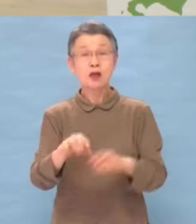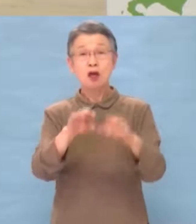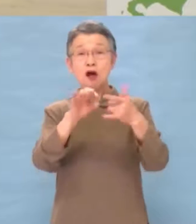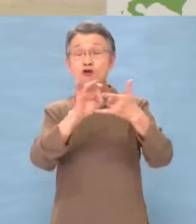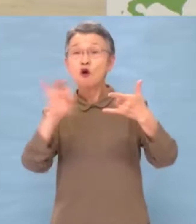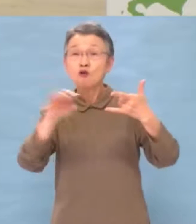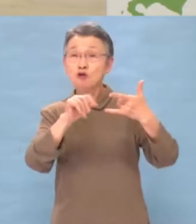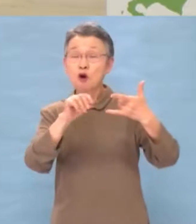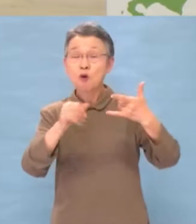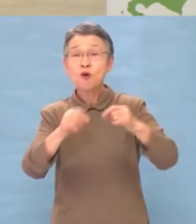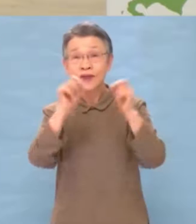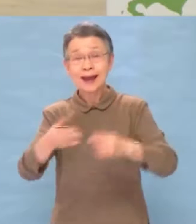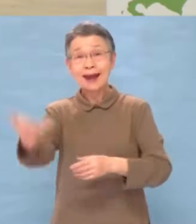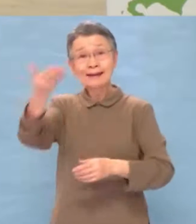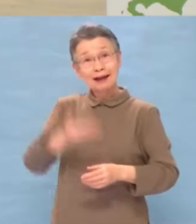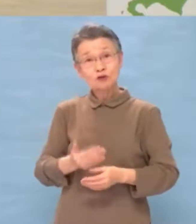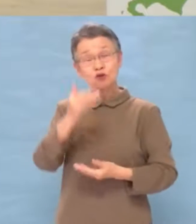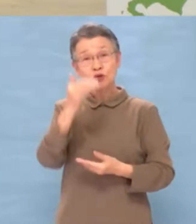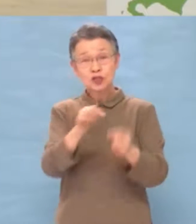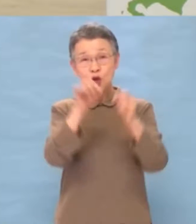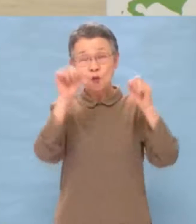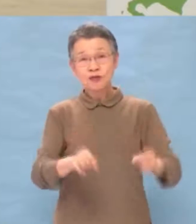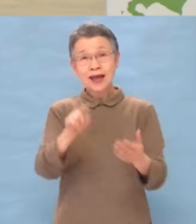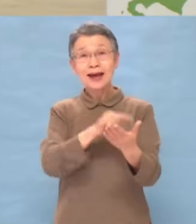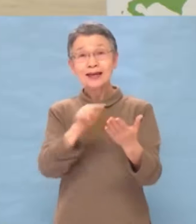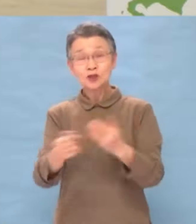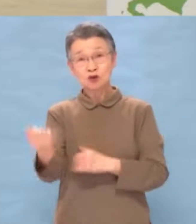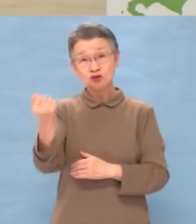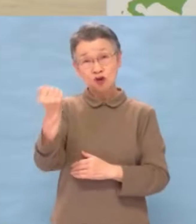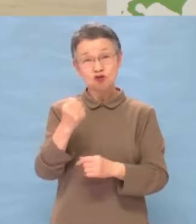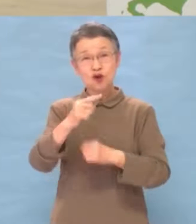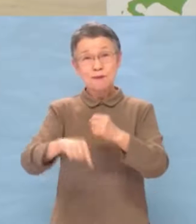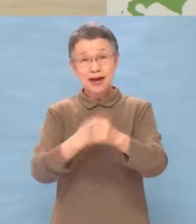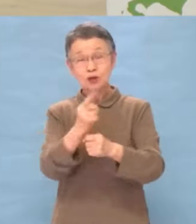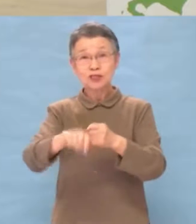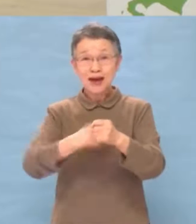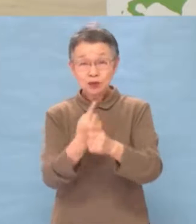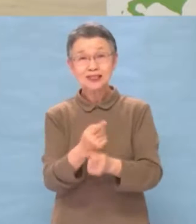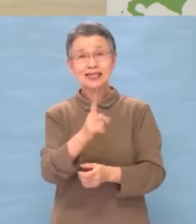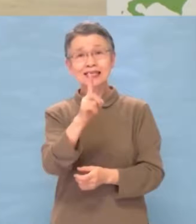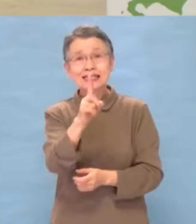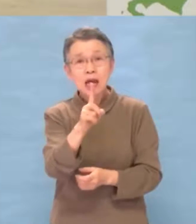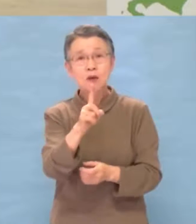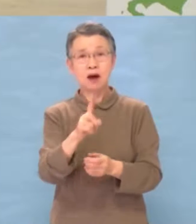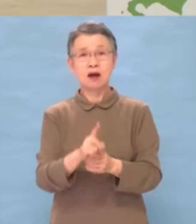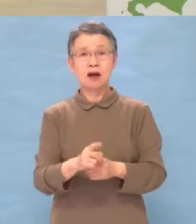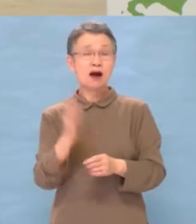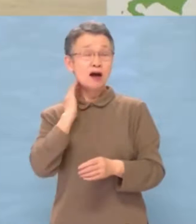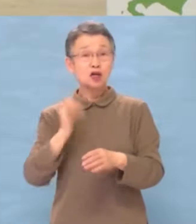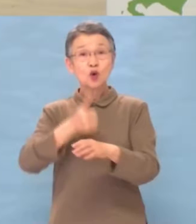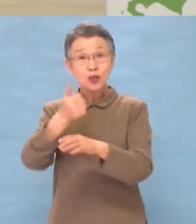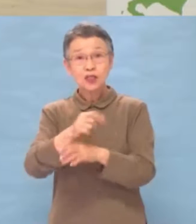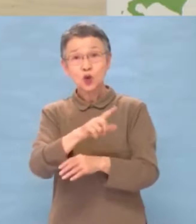題を返還ということについての問題解決を強く毎年最低1回は総